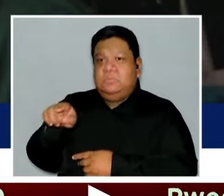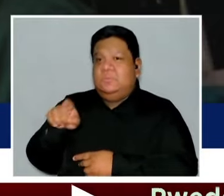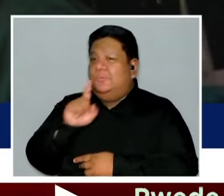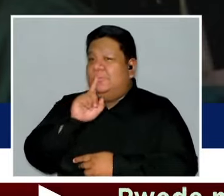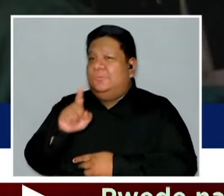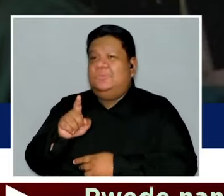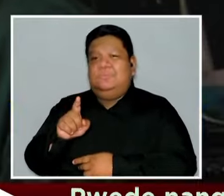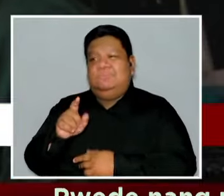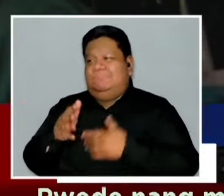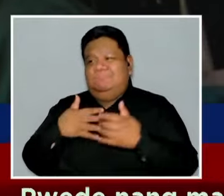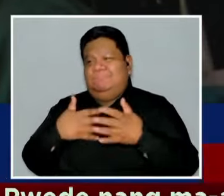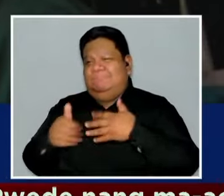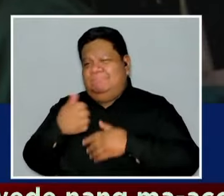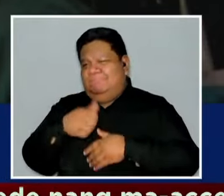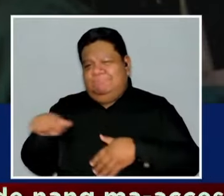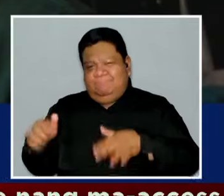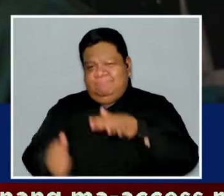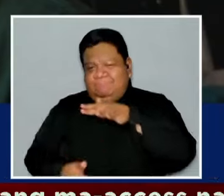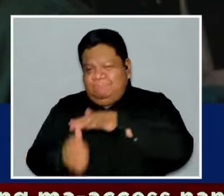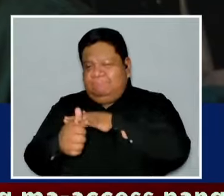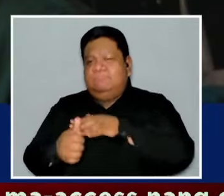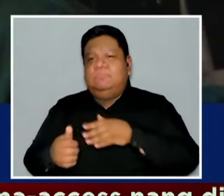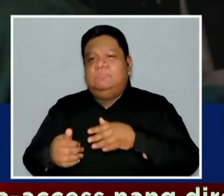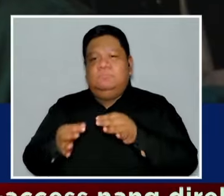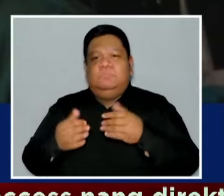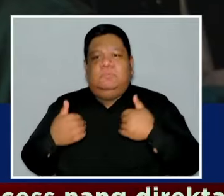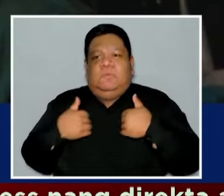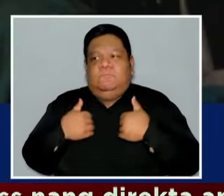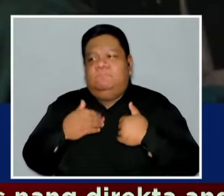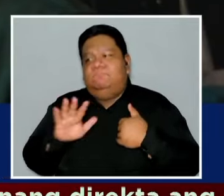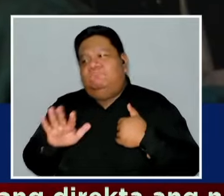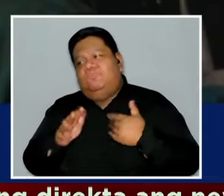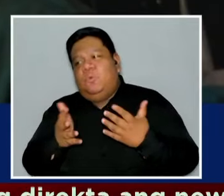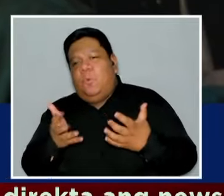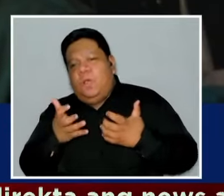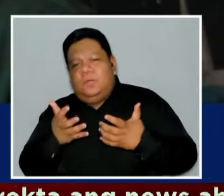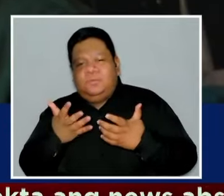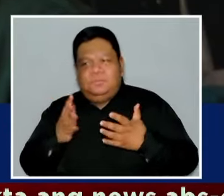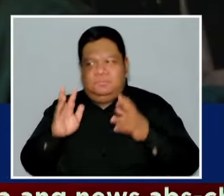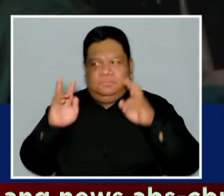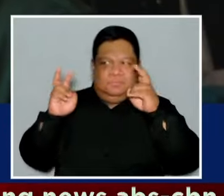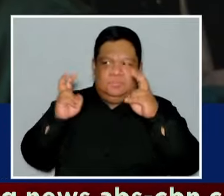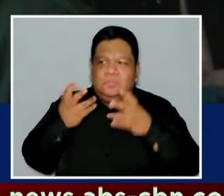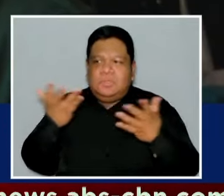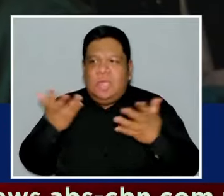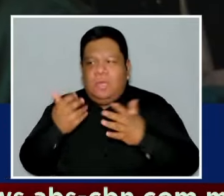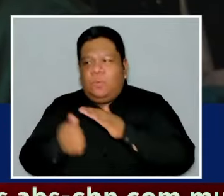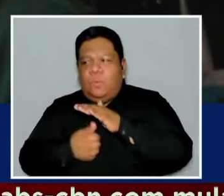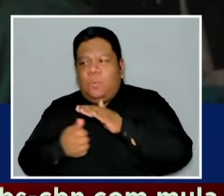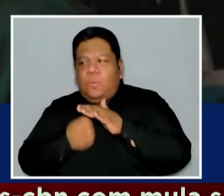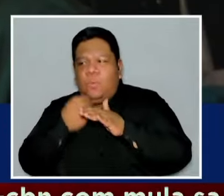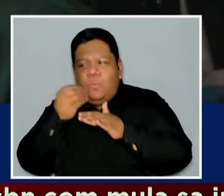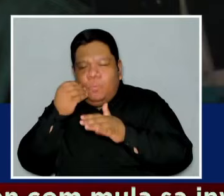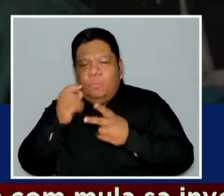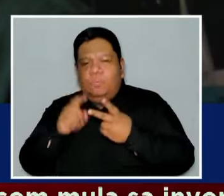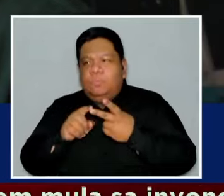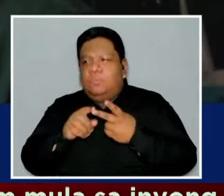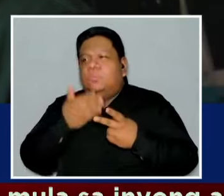saan po makikita siya, as long na mayroon po silang preferred na harborage or tahanan, pangalawa, mayroon po silang preferred na pagkain po doon sa